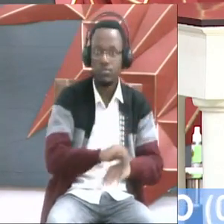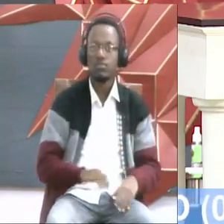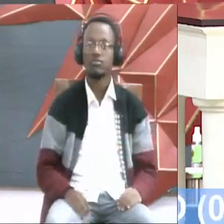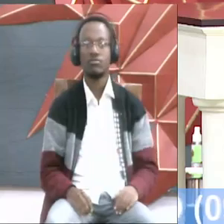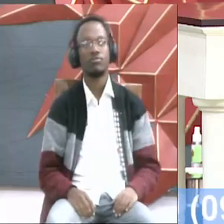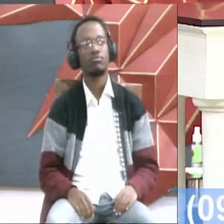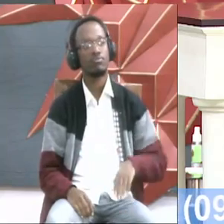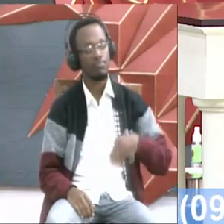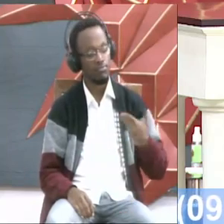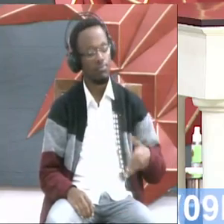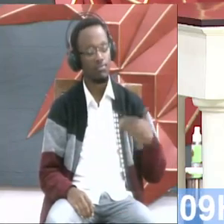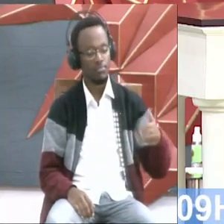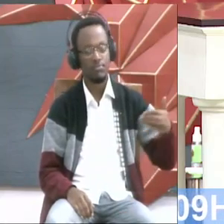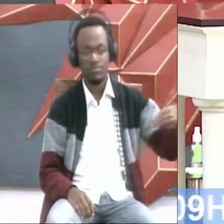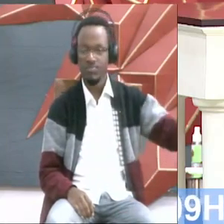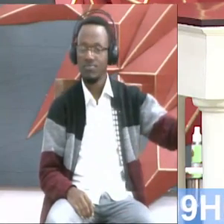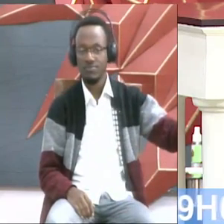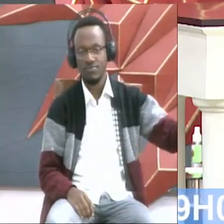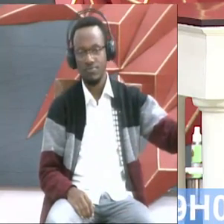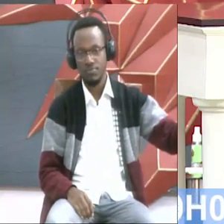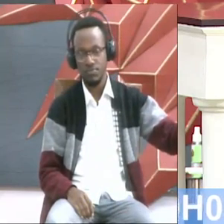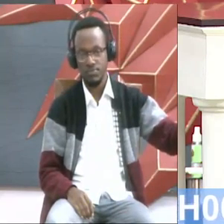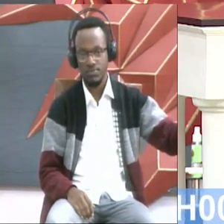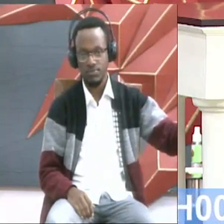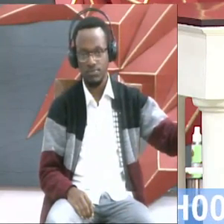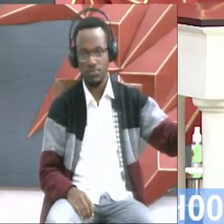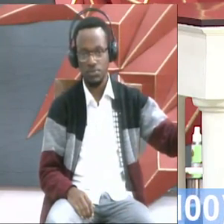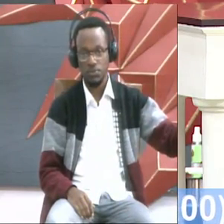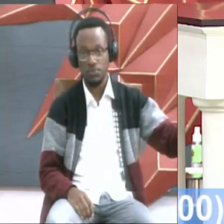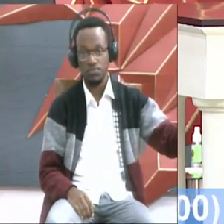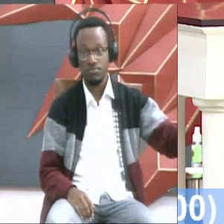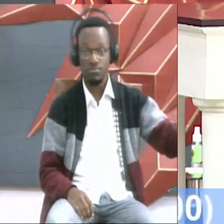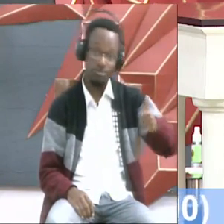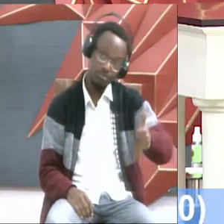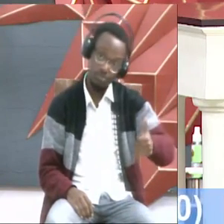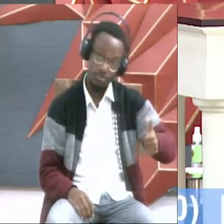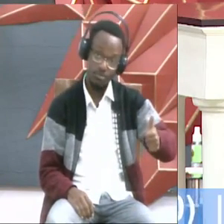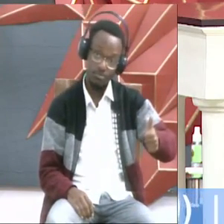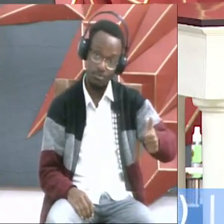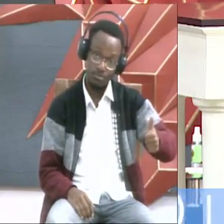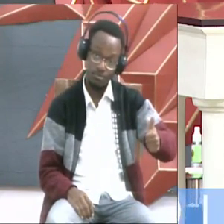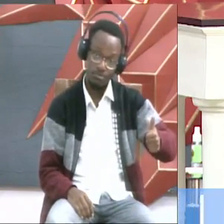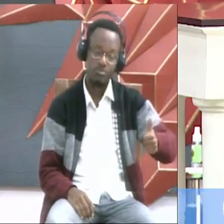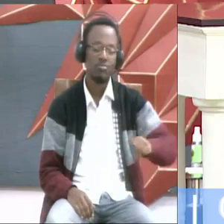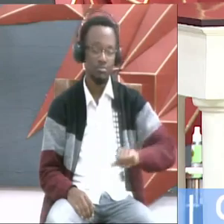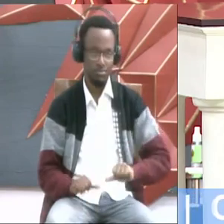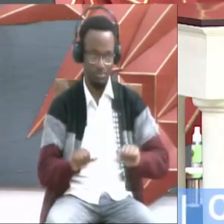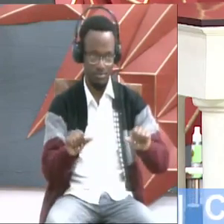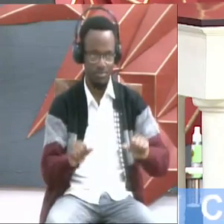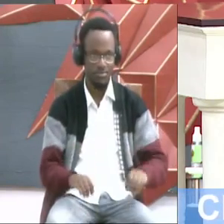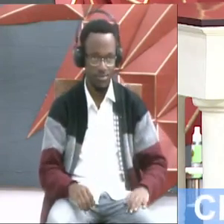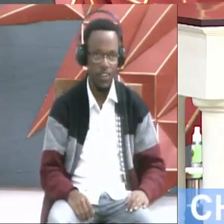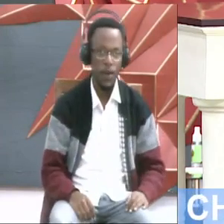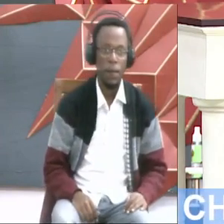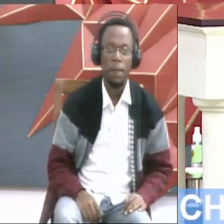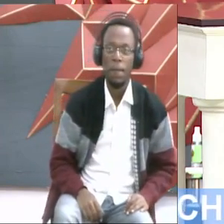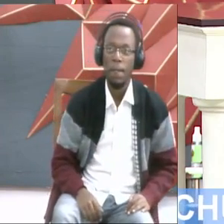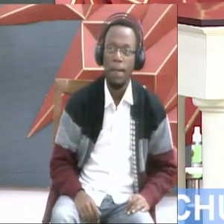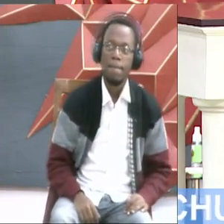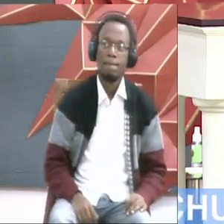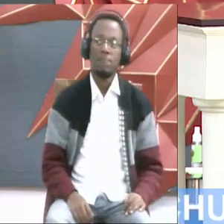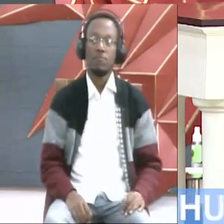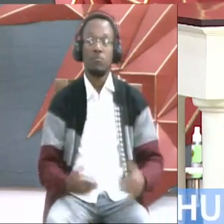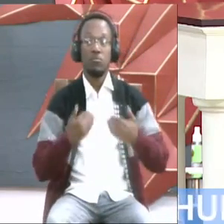n'ibihe bitazoshira amen ni sawa dushobora kwavansa nkababwira nti